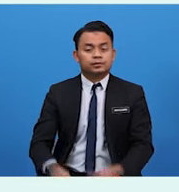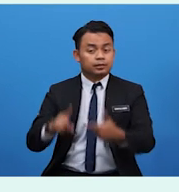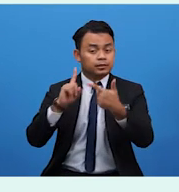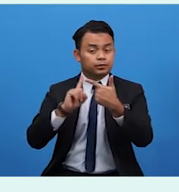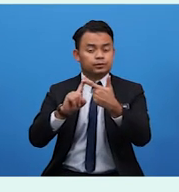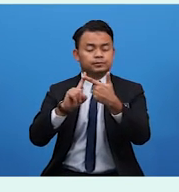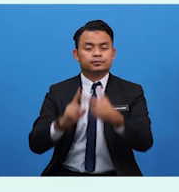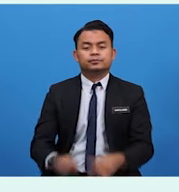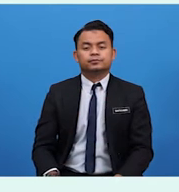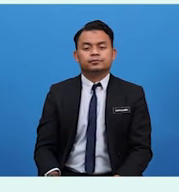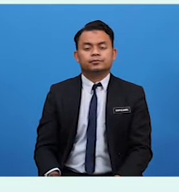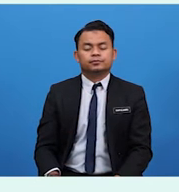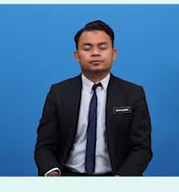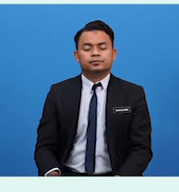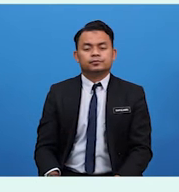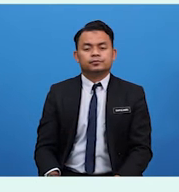Yang kedua,